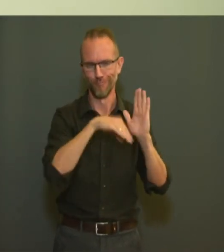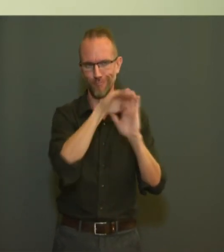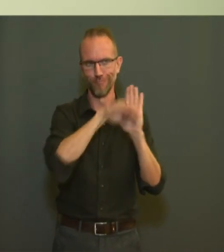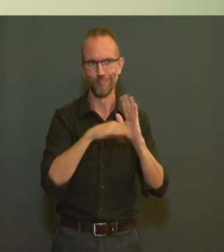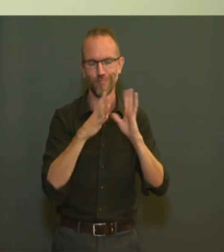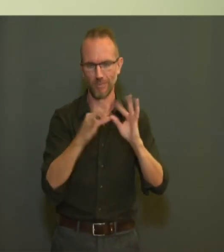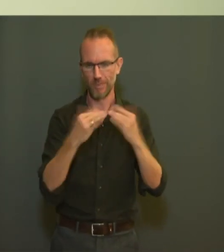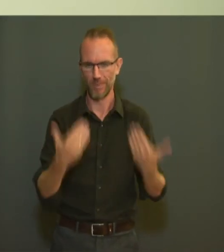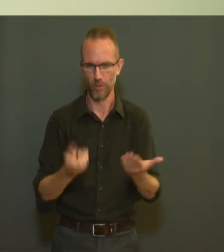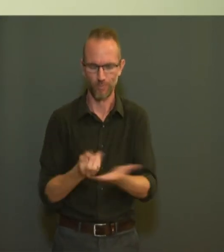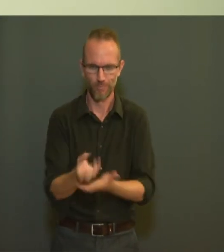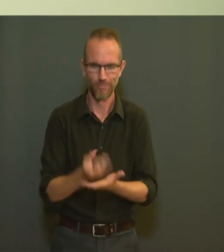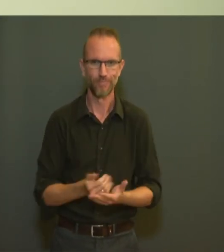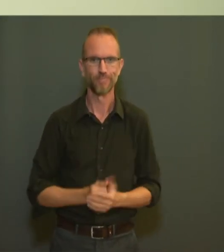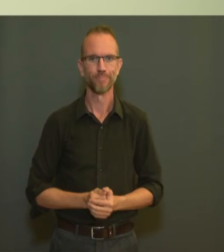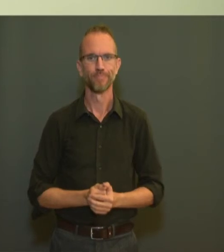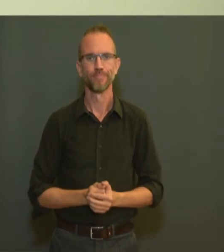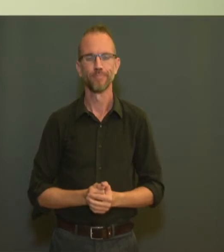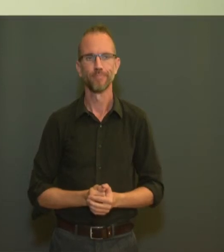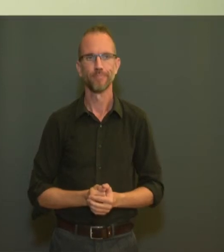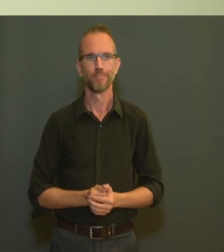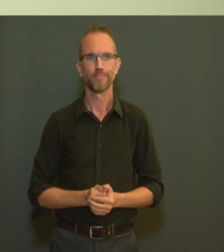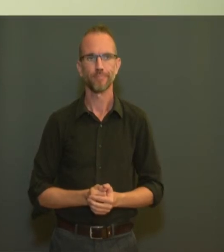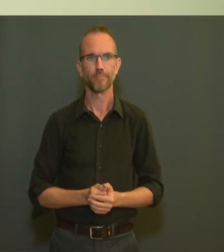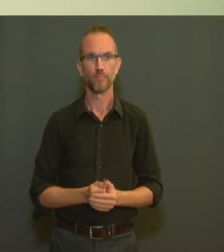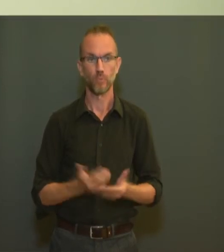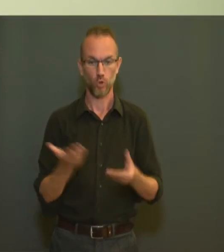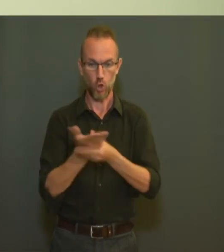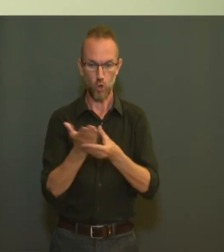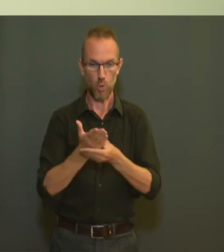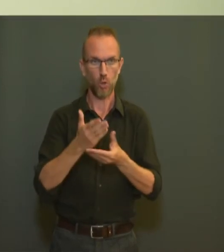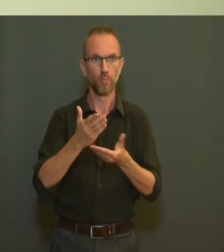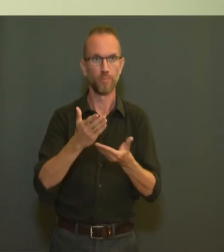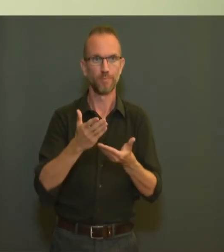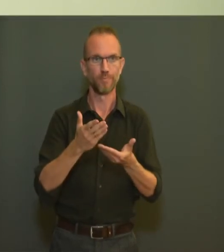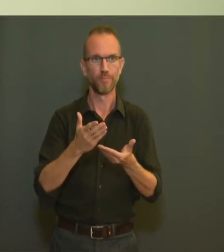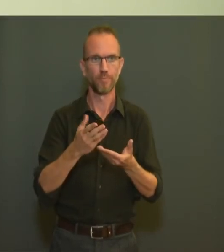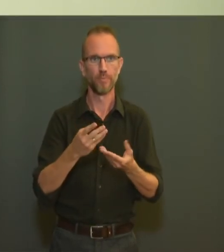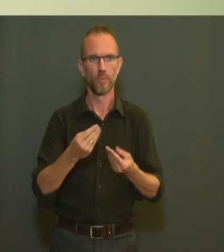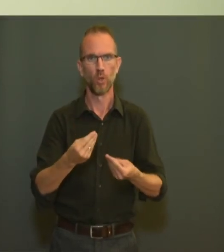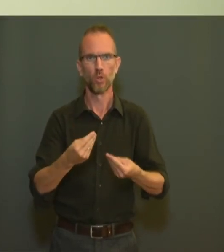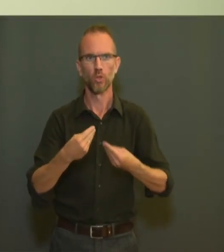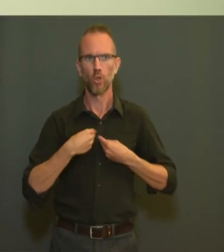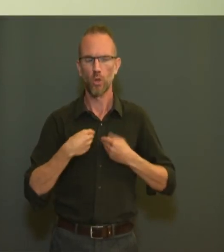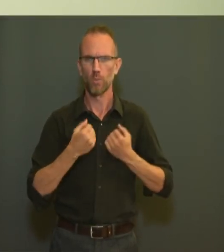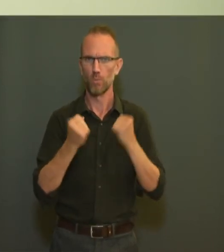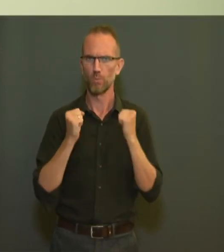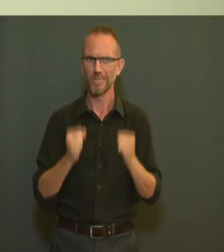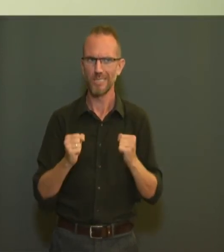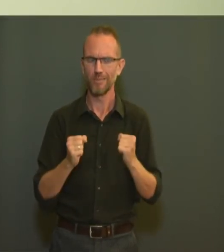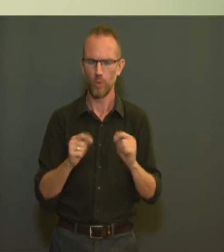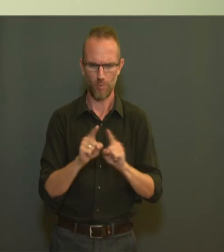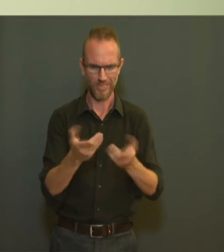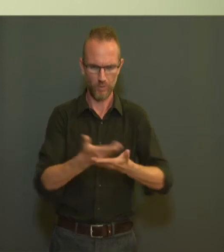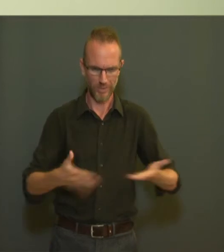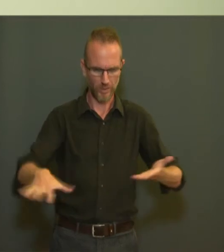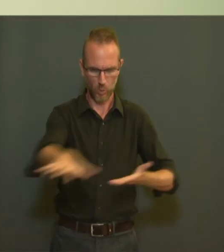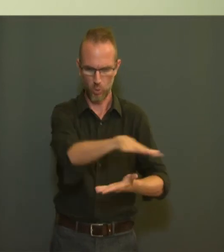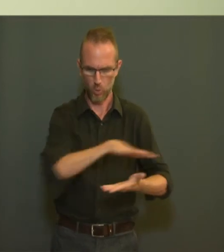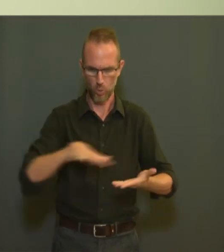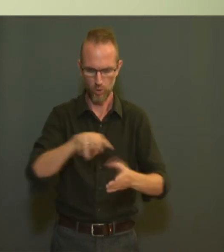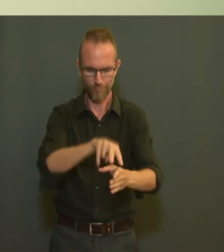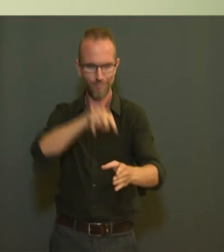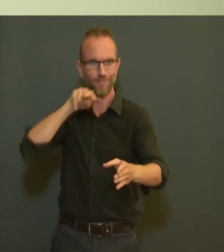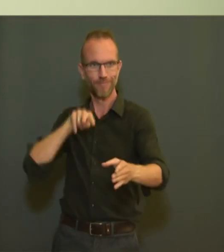Ceci va permettre, ce document détaille ce qui permet de mesurer la situation et le niveau de